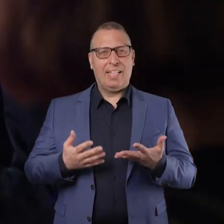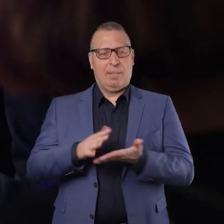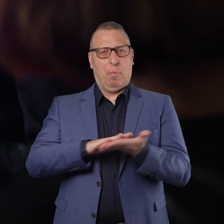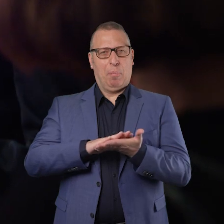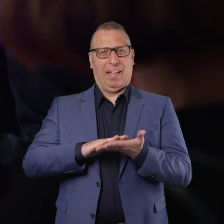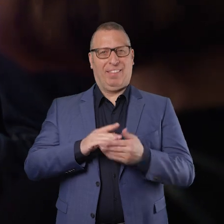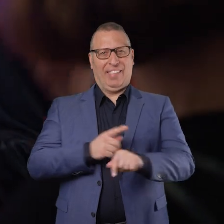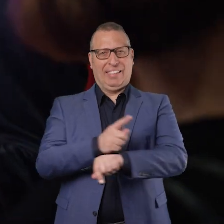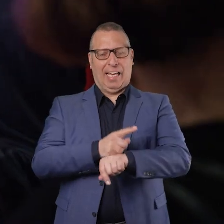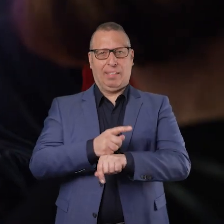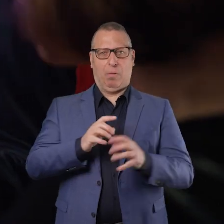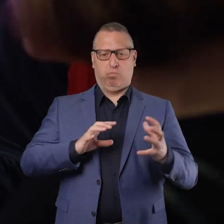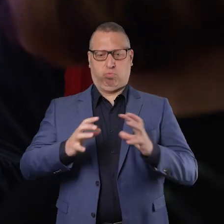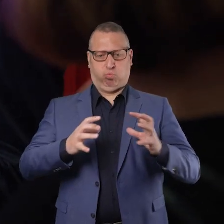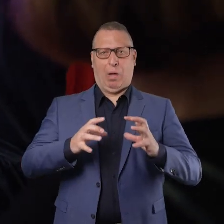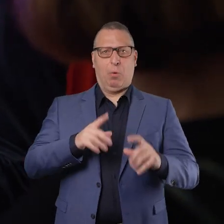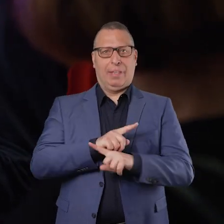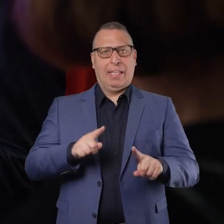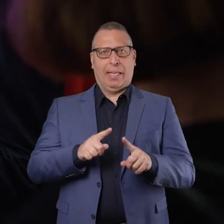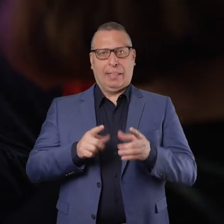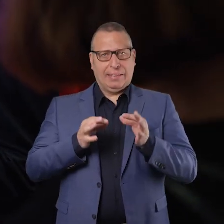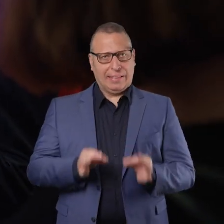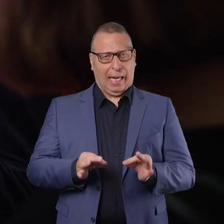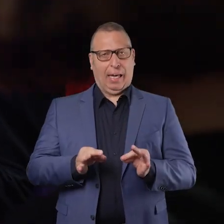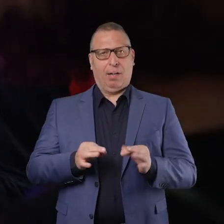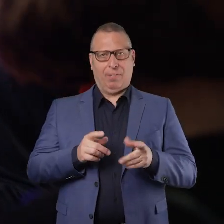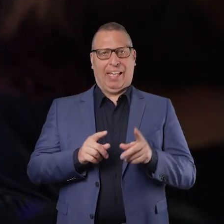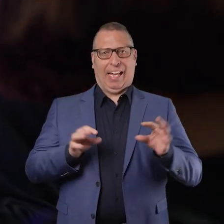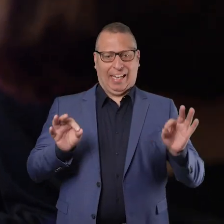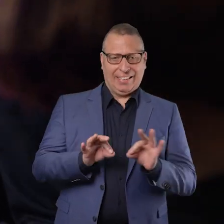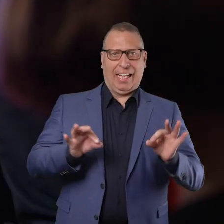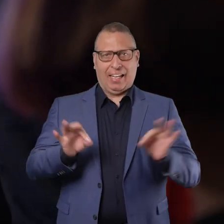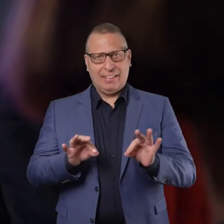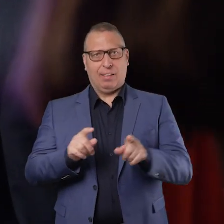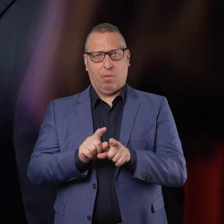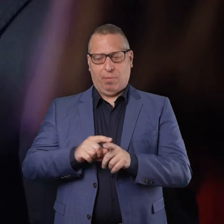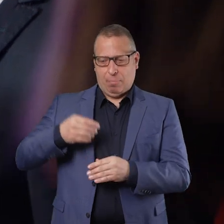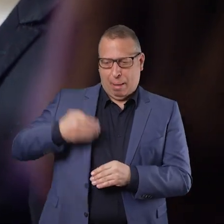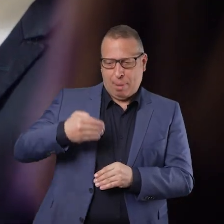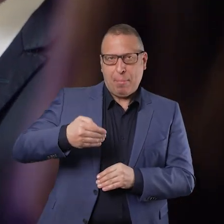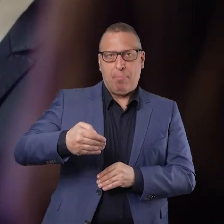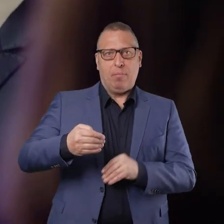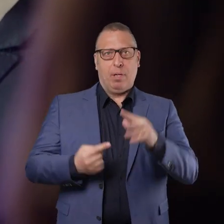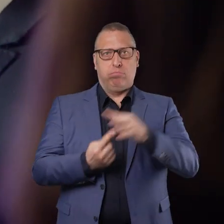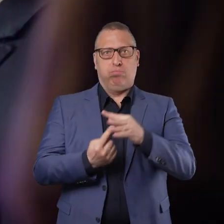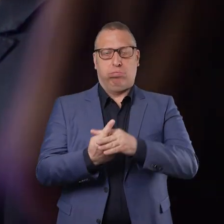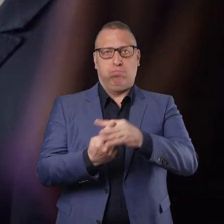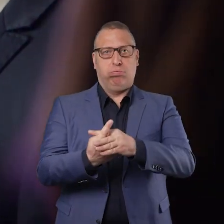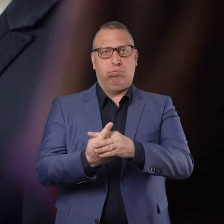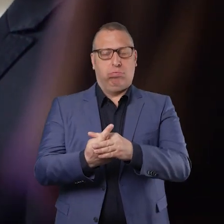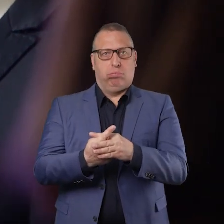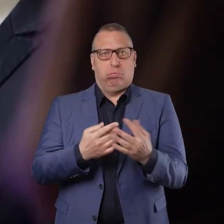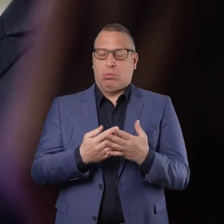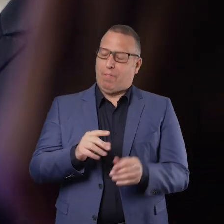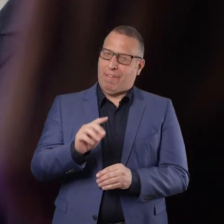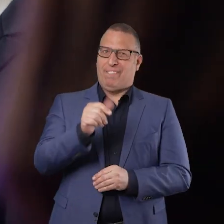Diese sehr bewegte Zeit, sehr auch ungewisse Zeit, muss man schon sehen, diese Krisen, die nacheinander mal